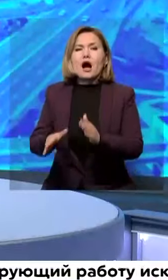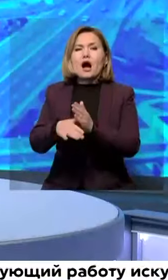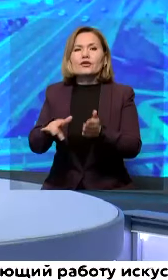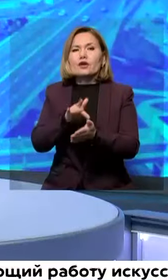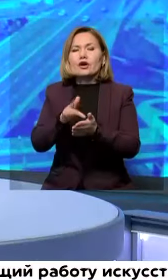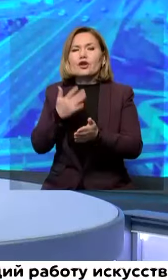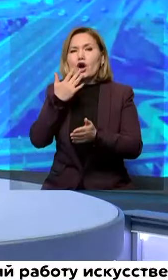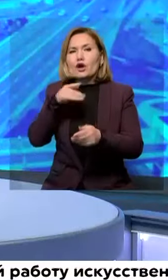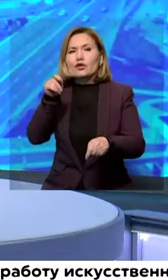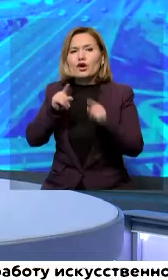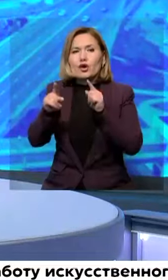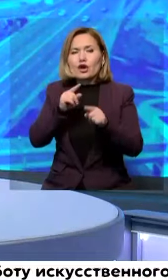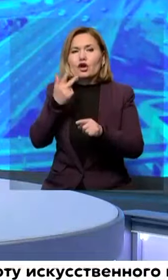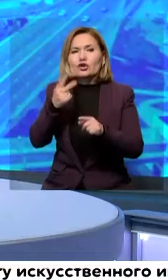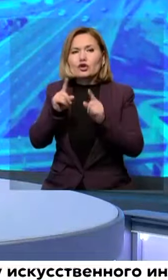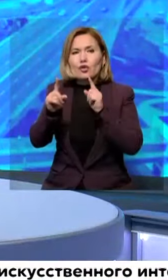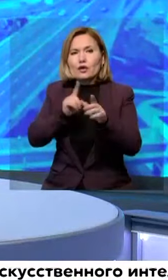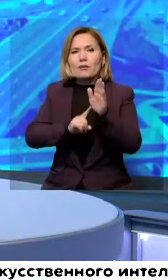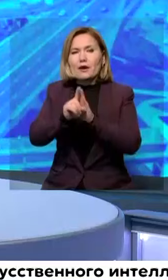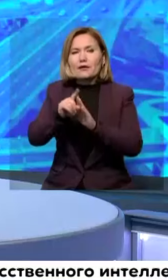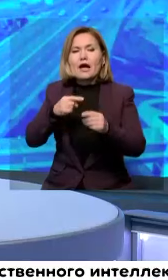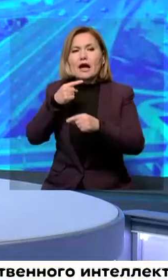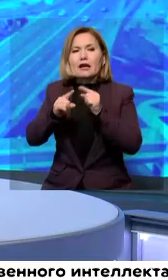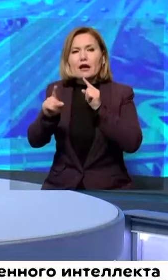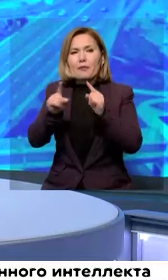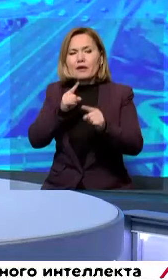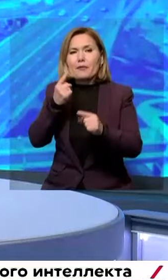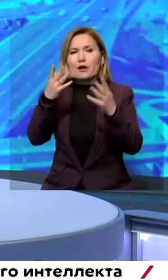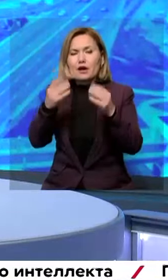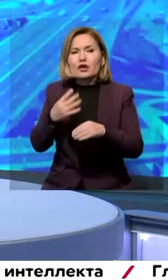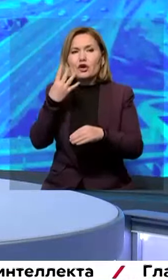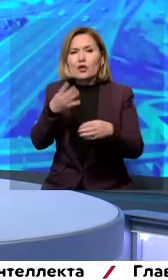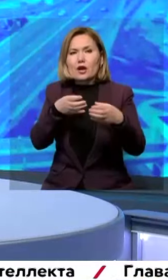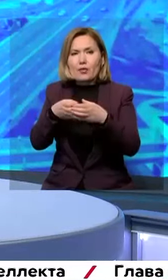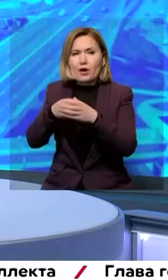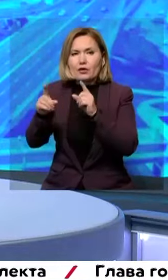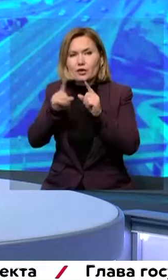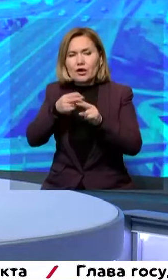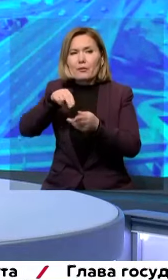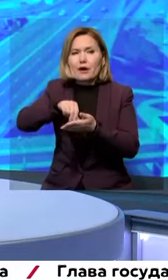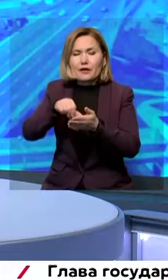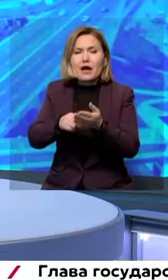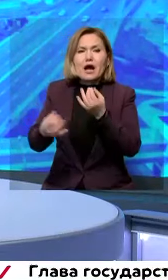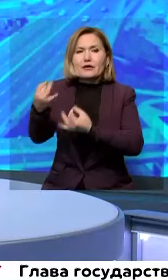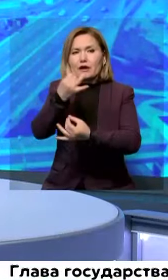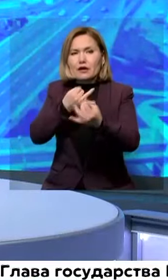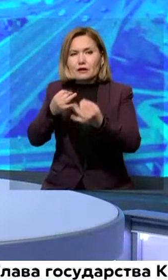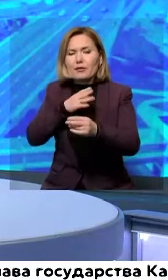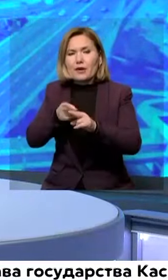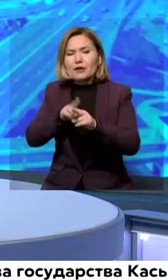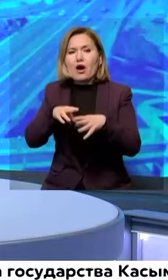Атырауда ұлттық құрылтайдың үшінші отырысы басталды. Келелі кеңестің алғашқы күні 4 сессия өтіп, қатысушылар талқы алаңын